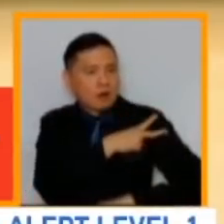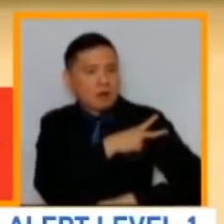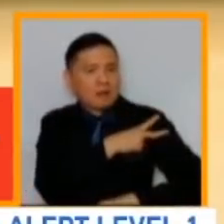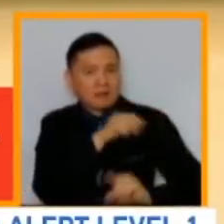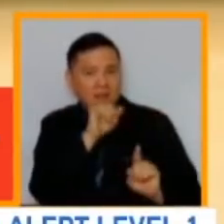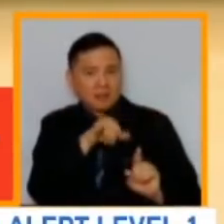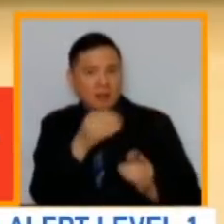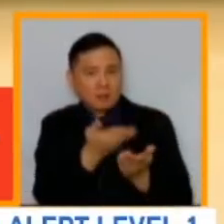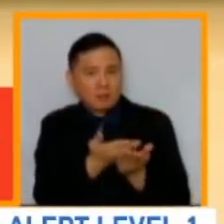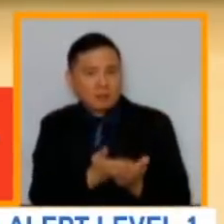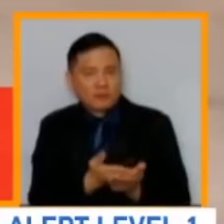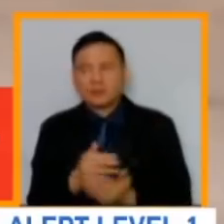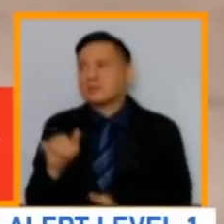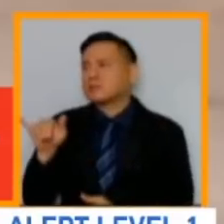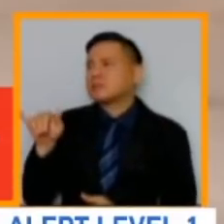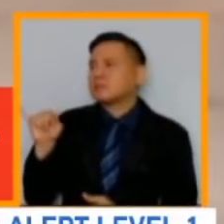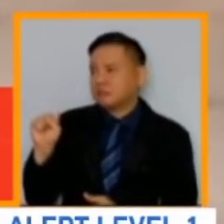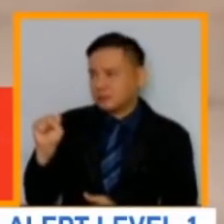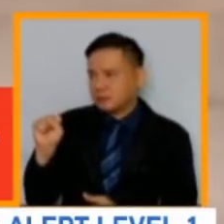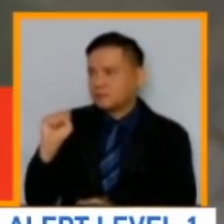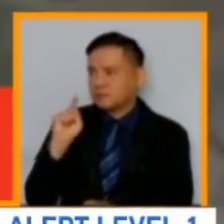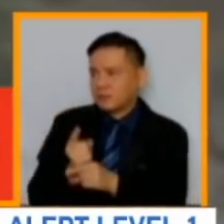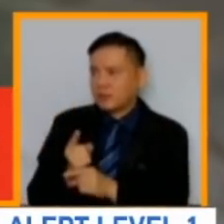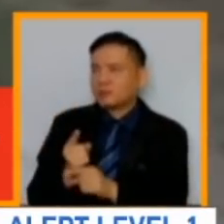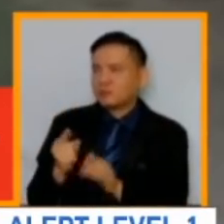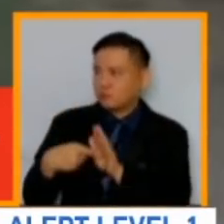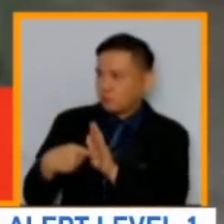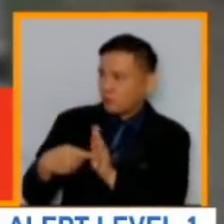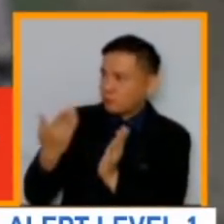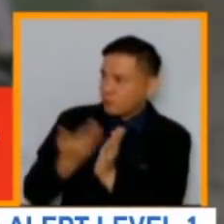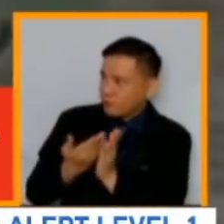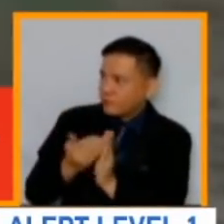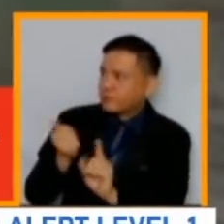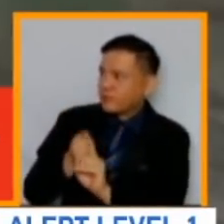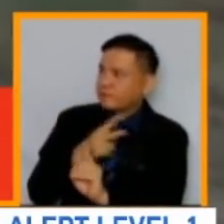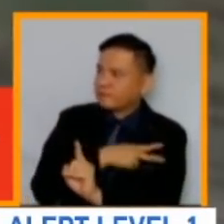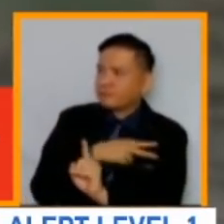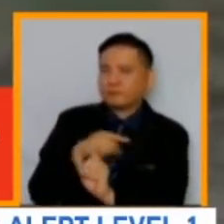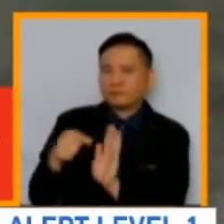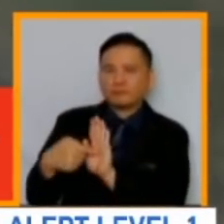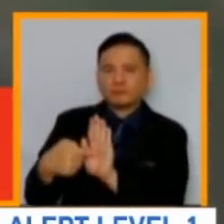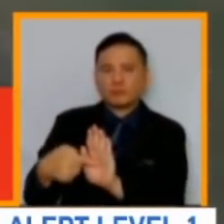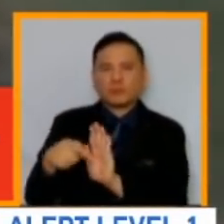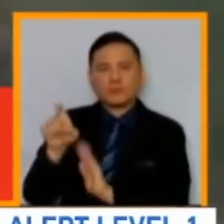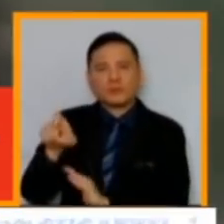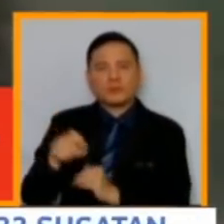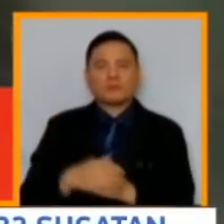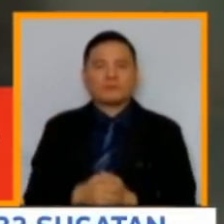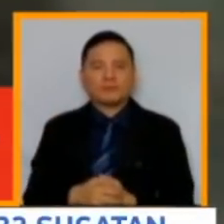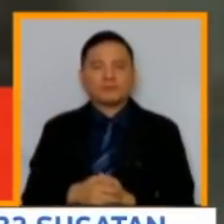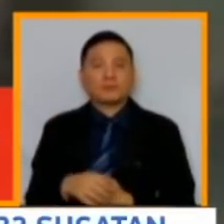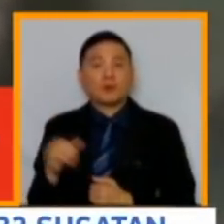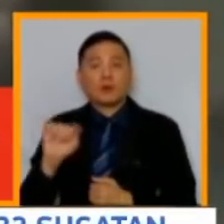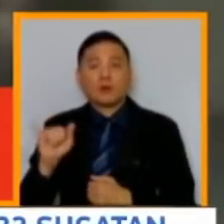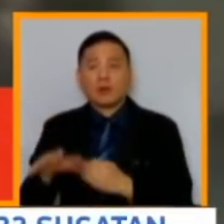yung mabe-verify yung proof ng vaccination. Isa pa,